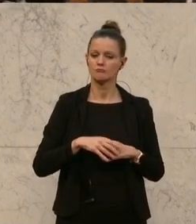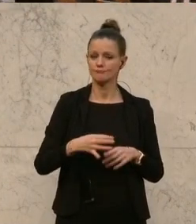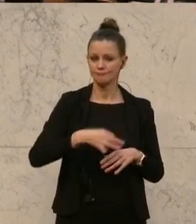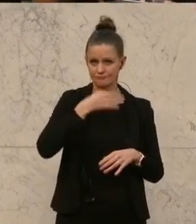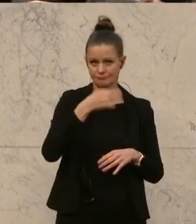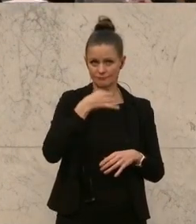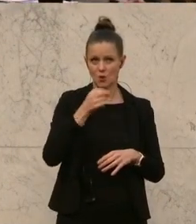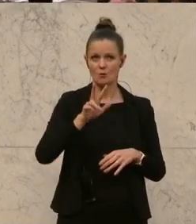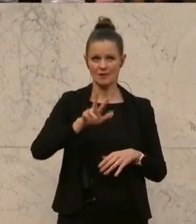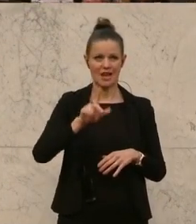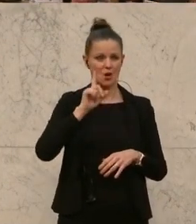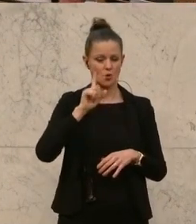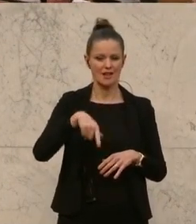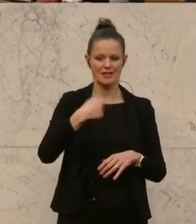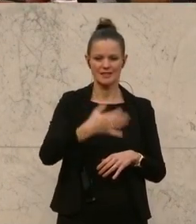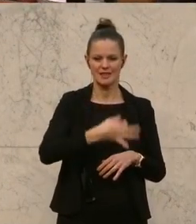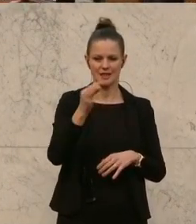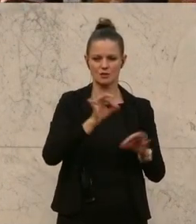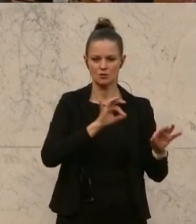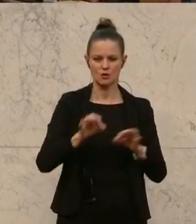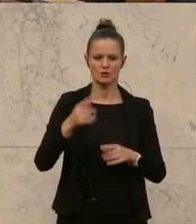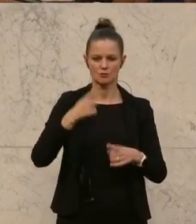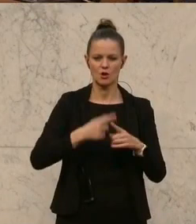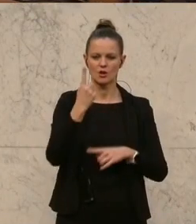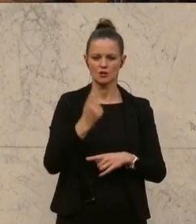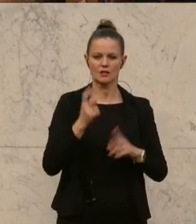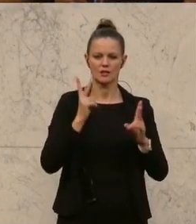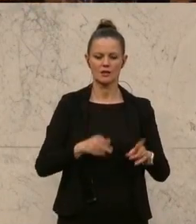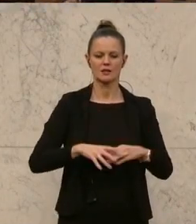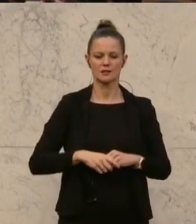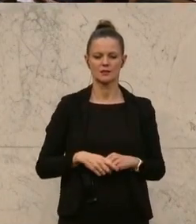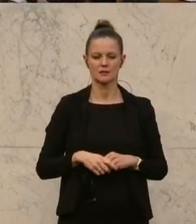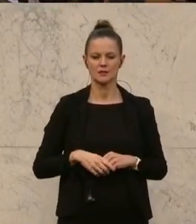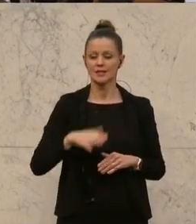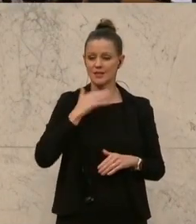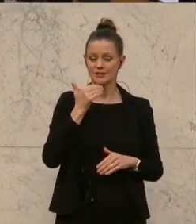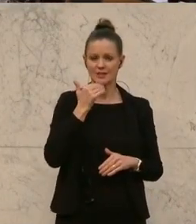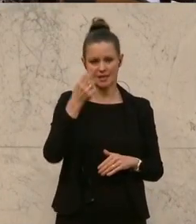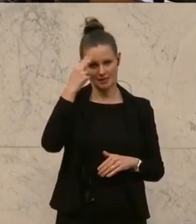und der Kroaten im Burgenland, sei nicht zufriedenstellend und müsse